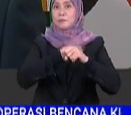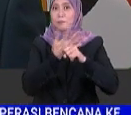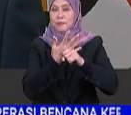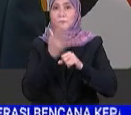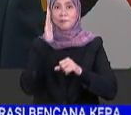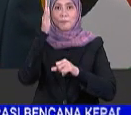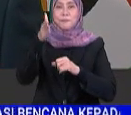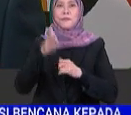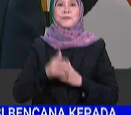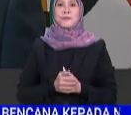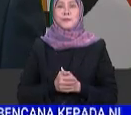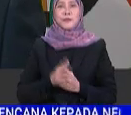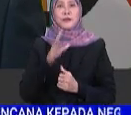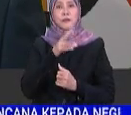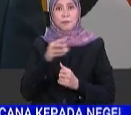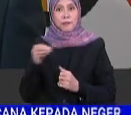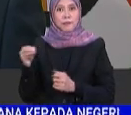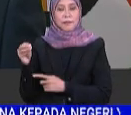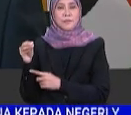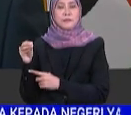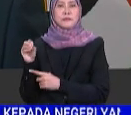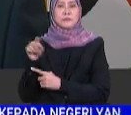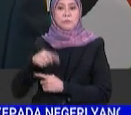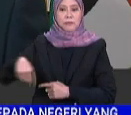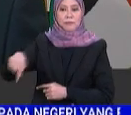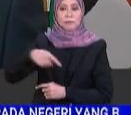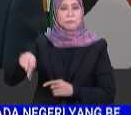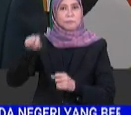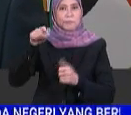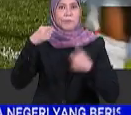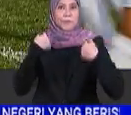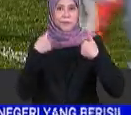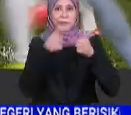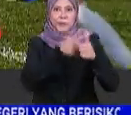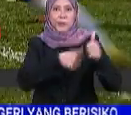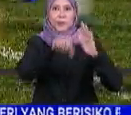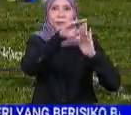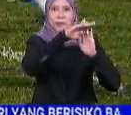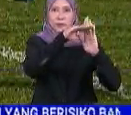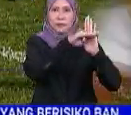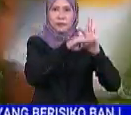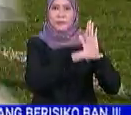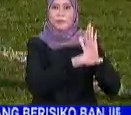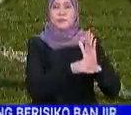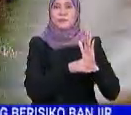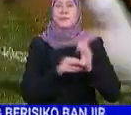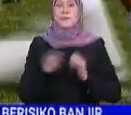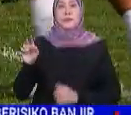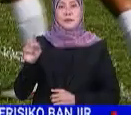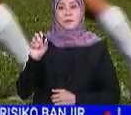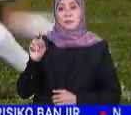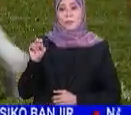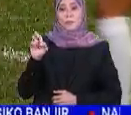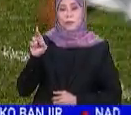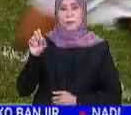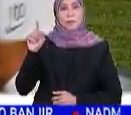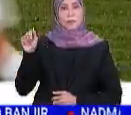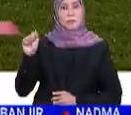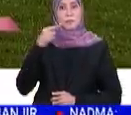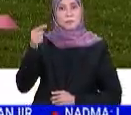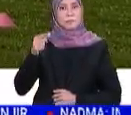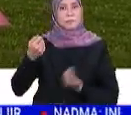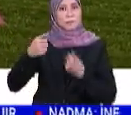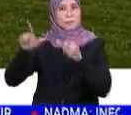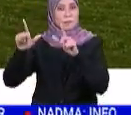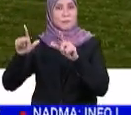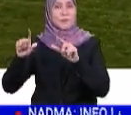program will also be considered should they meet the criteria. Jelas Tan Sri Muhammad Norza, syarat kelayakan kesukan SEA bagi